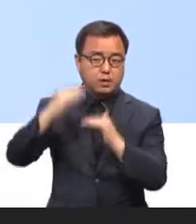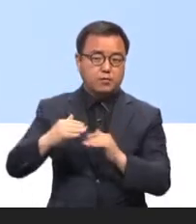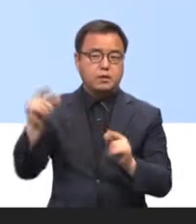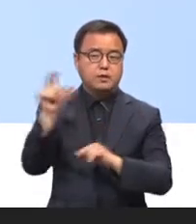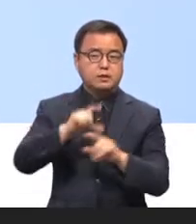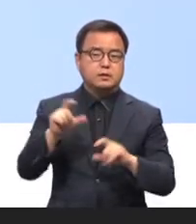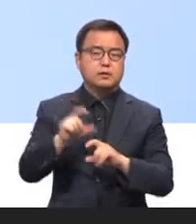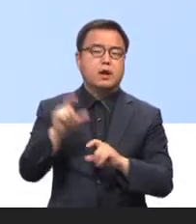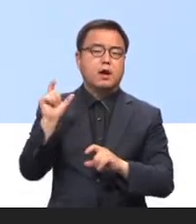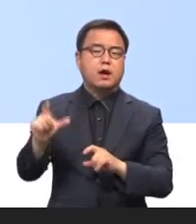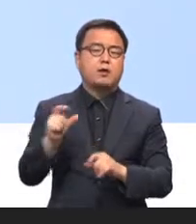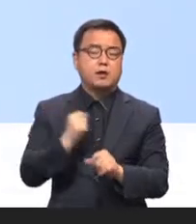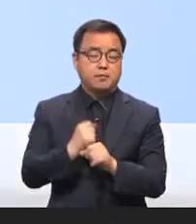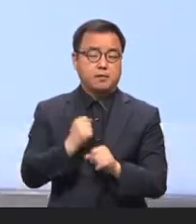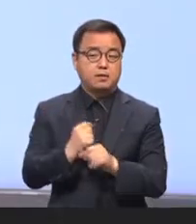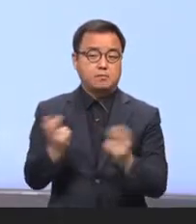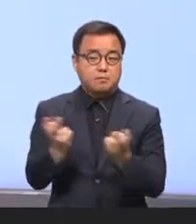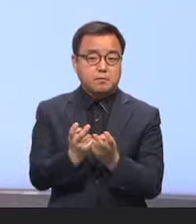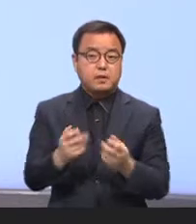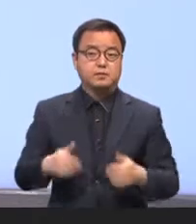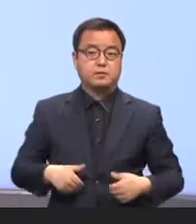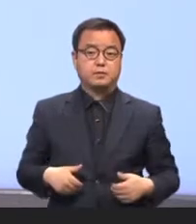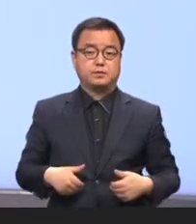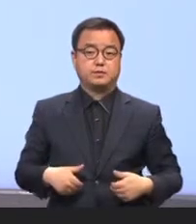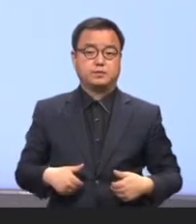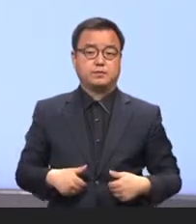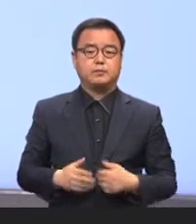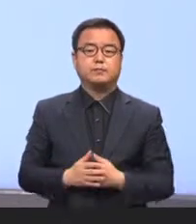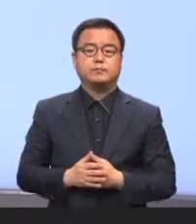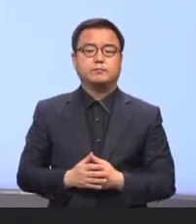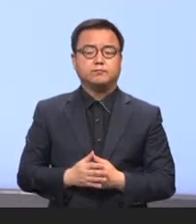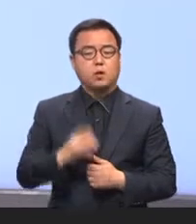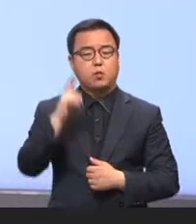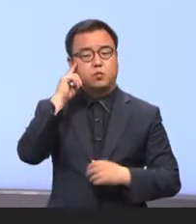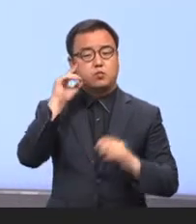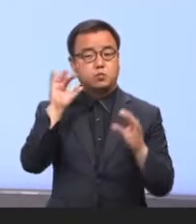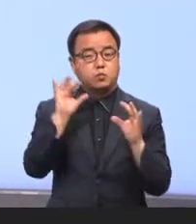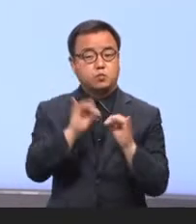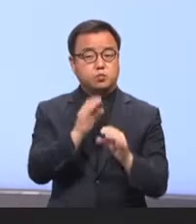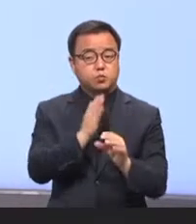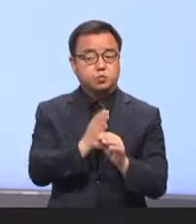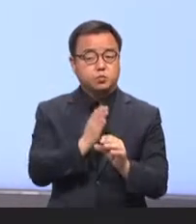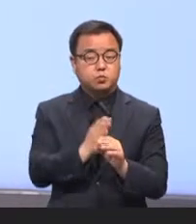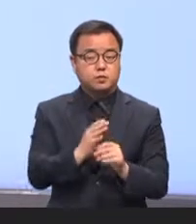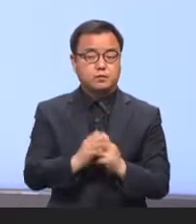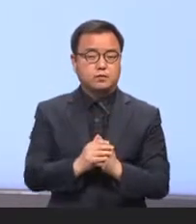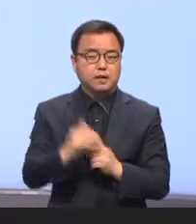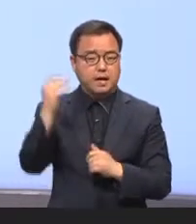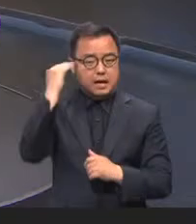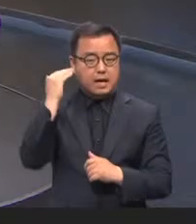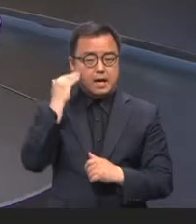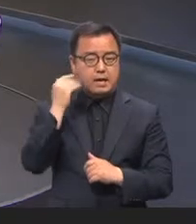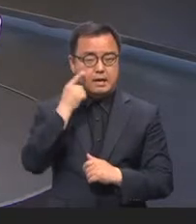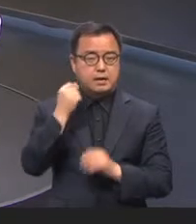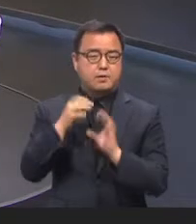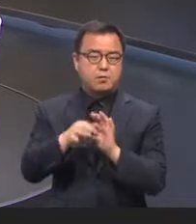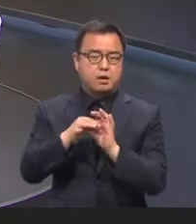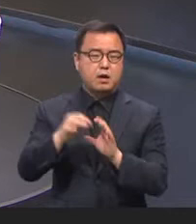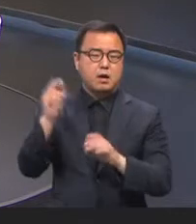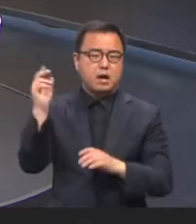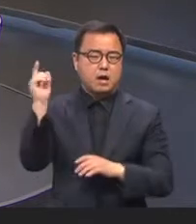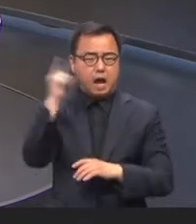강화하는 그런 방안이 필요하다고 봅니다 이게 강력해 공감 하는 바입니다 뭐 한일관계 악화 일로를 우려하는 시선도